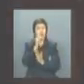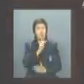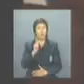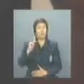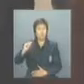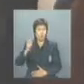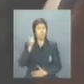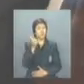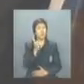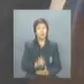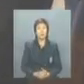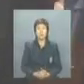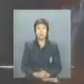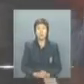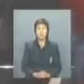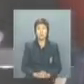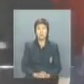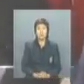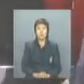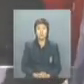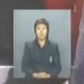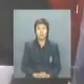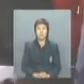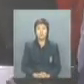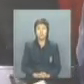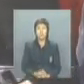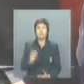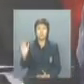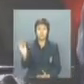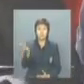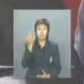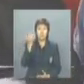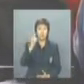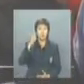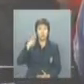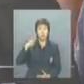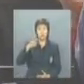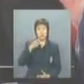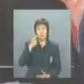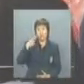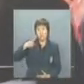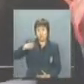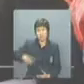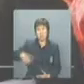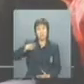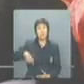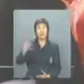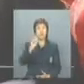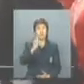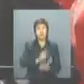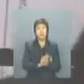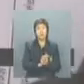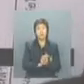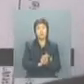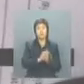เมื่อช่วงเช้าที่ผ่านมานายวินวันหยัดชาติมนตรีนะคะทนายความของนายจตุพรพรมพันธ์ส.ส.บัญ